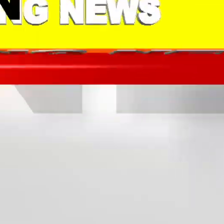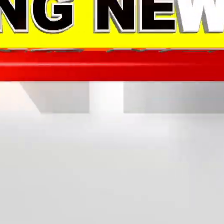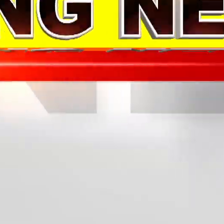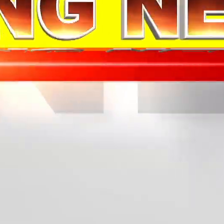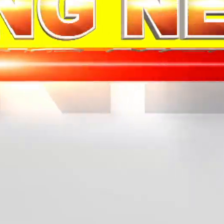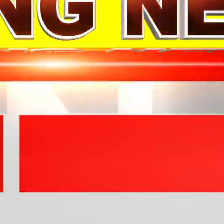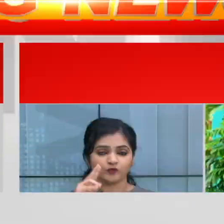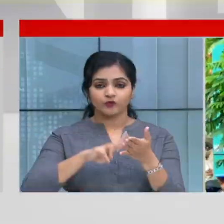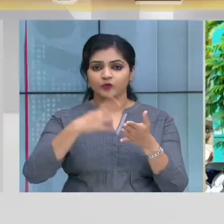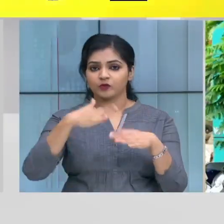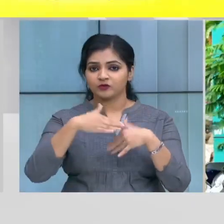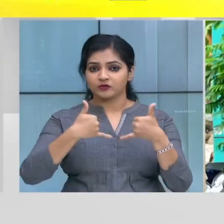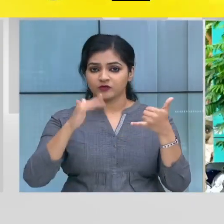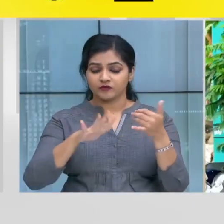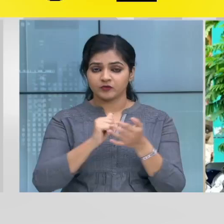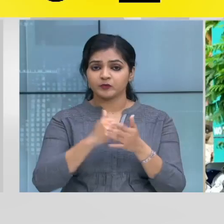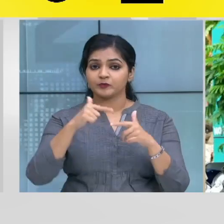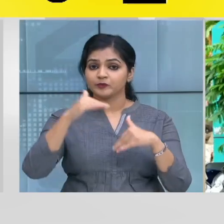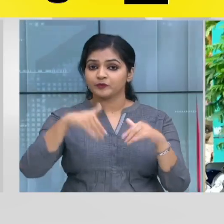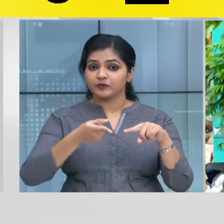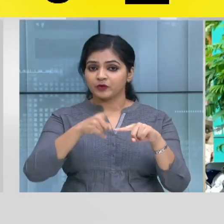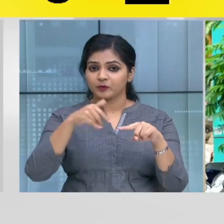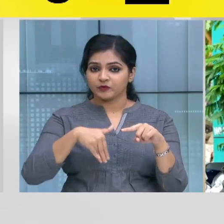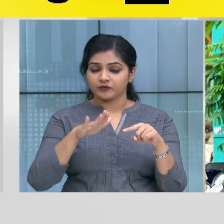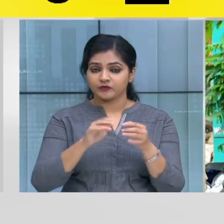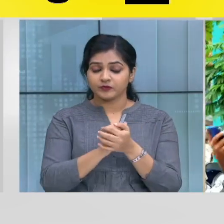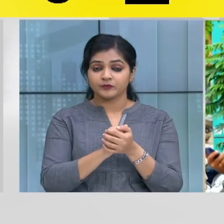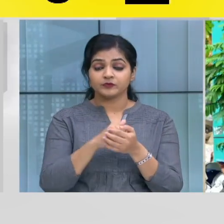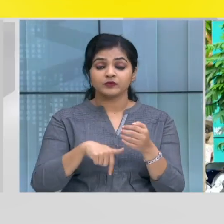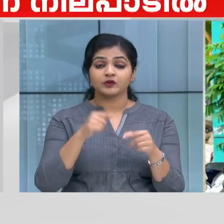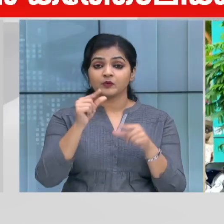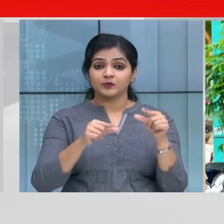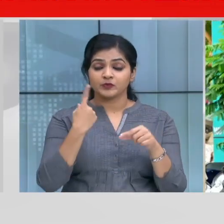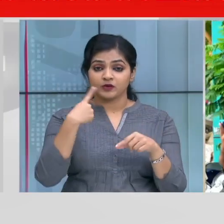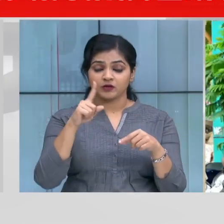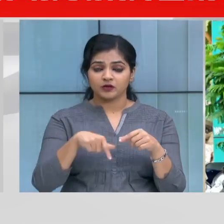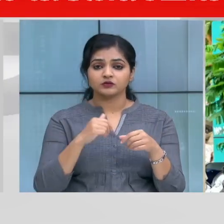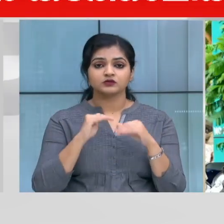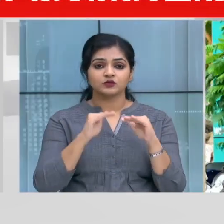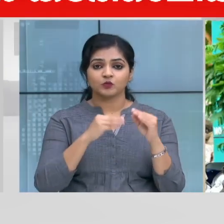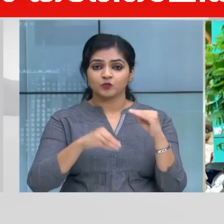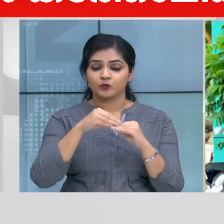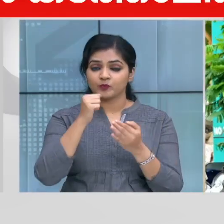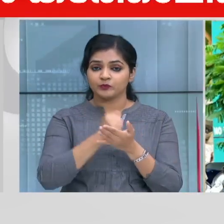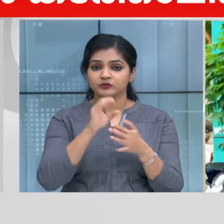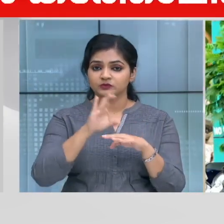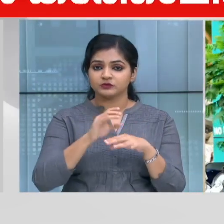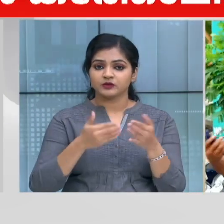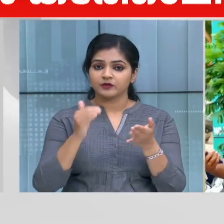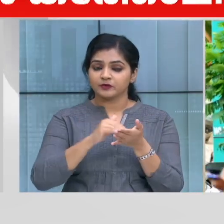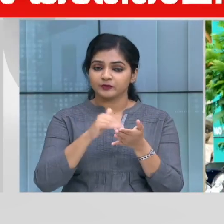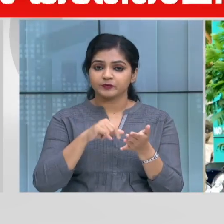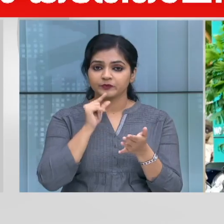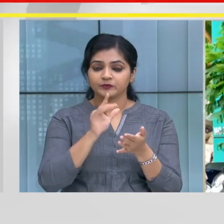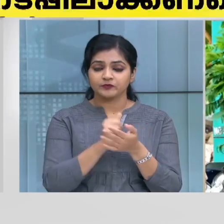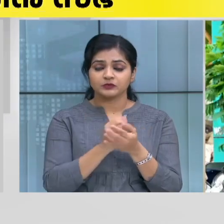എത്തരത്തിൽ ഈ പശ്ചാത്തലത്തിലൊക്കെയാണ് തെരഞ്ഞെടുപ്പ് നടക്കുന്നത്. അതുകൊണ്ട് തന്നെയാണ് ജനാധിപത്യം സംരക്ഷിക്കപ്പെടണമെന്ന് പറയുന്നതെന്ന് സഭ എടുത്തു പറയുന്നുണ്ട്. ചില വിമർശനങ്ങളും